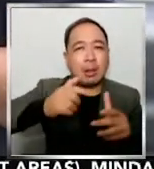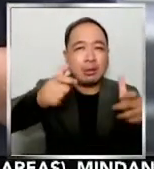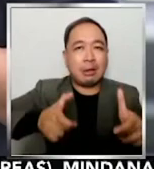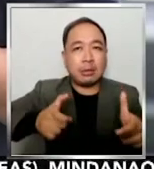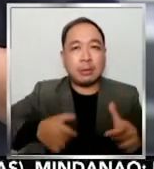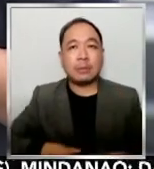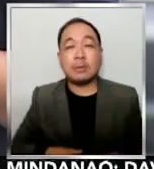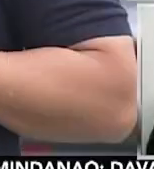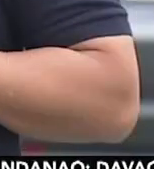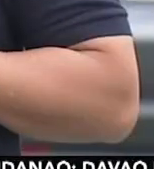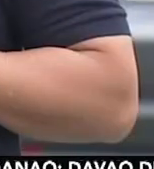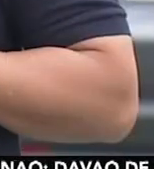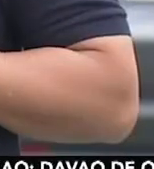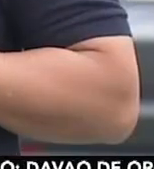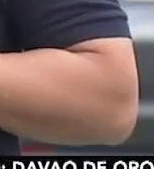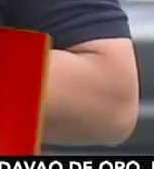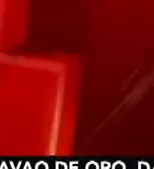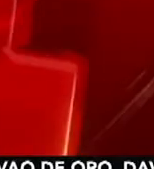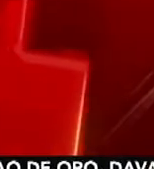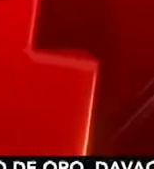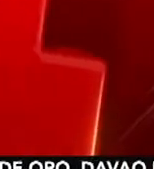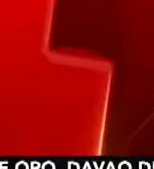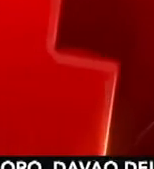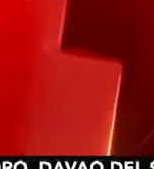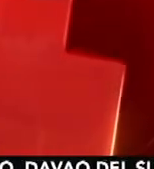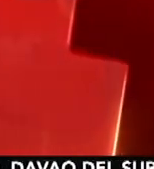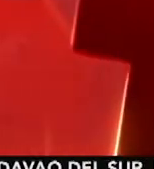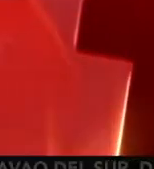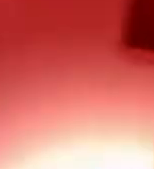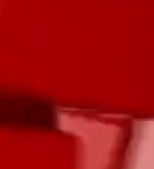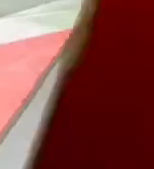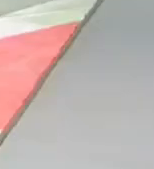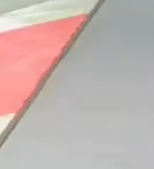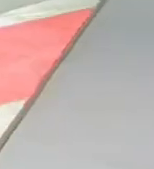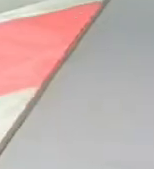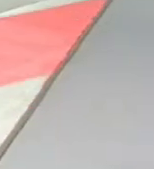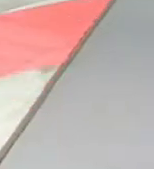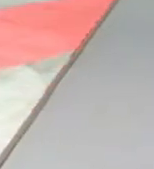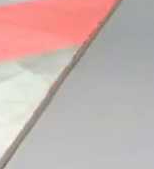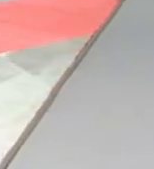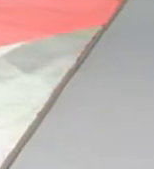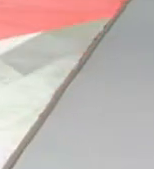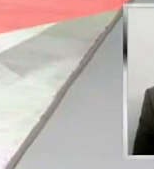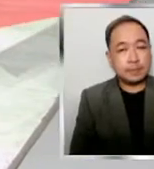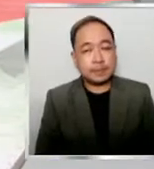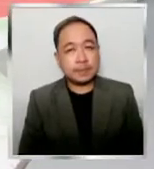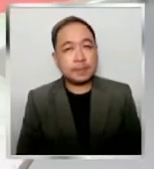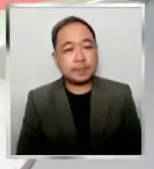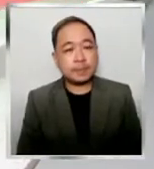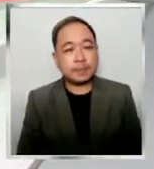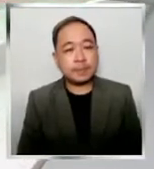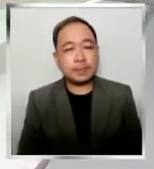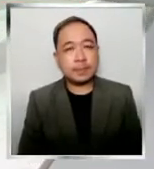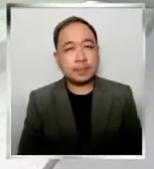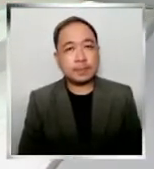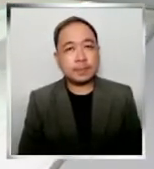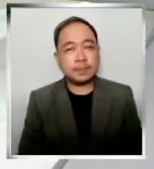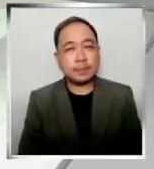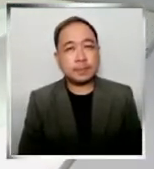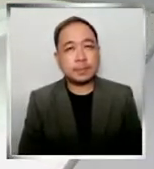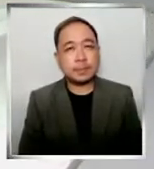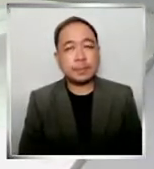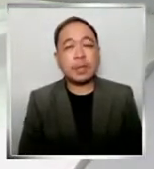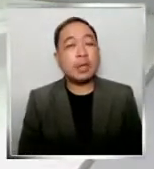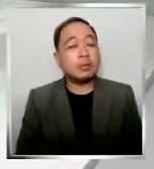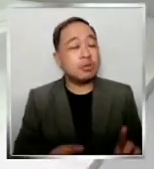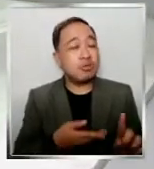24 Oras. Ang hirap ng pagiging isang solo parent ay